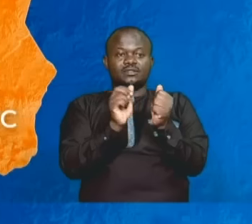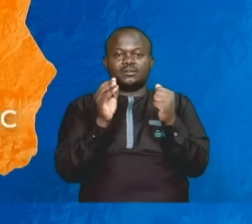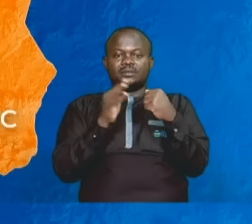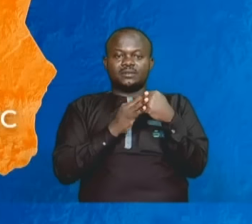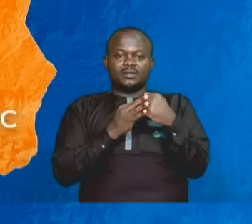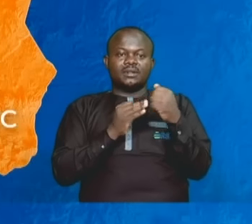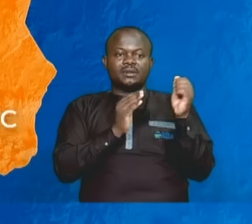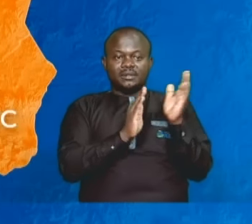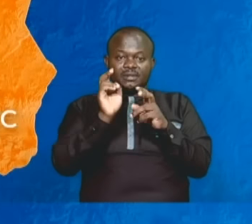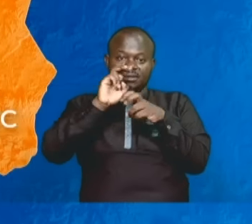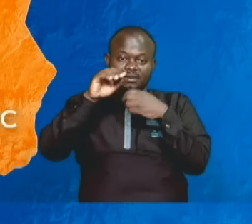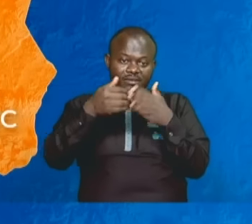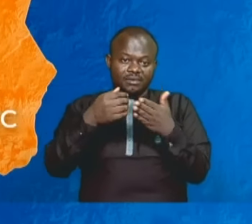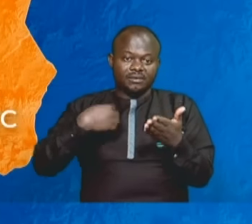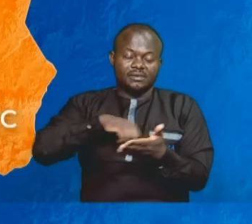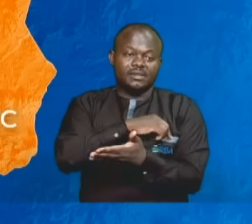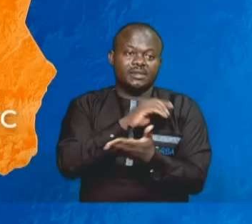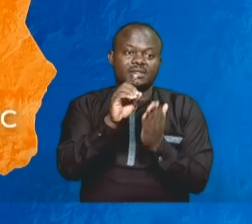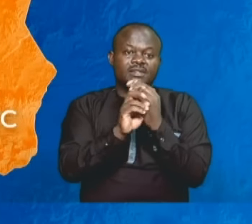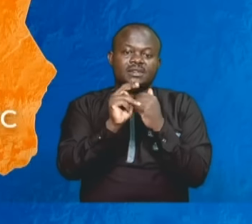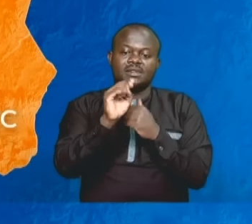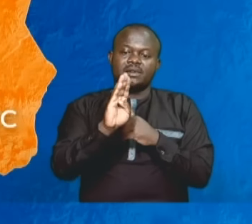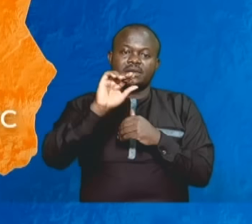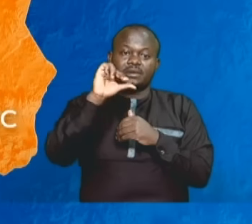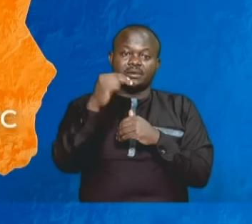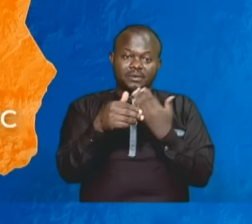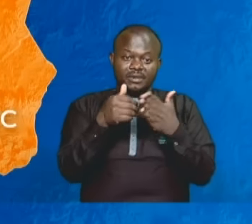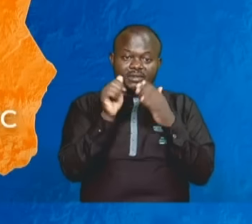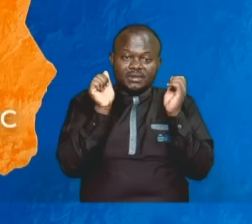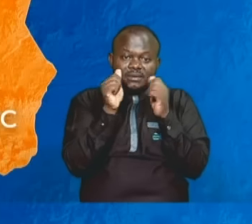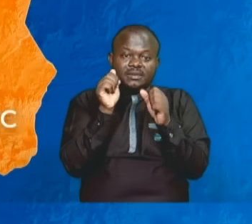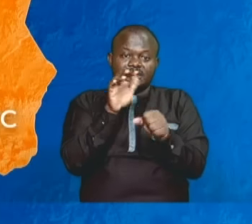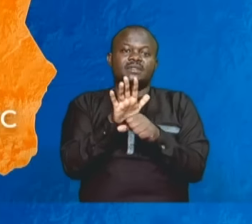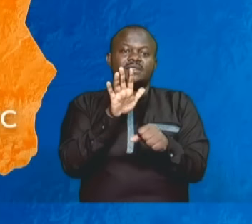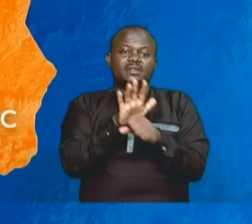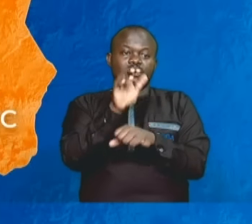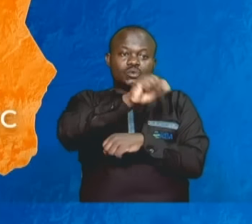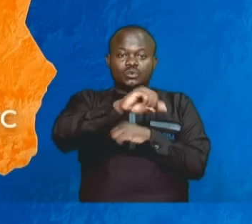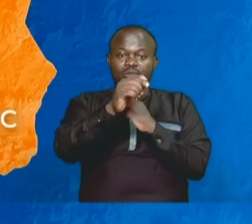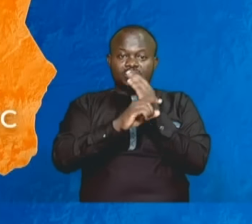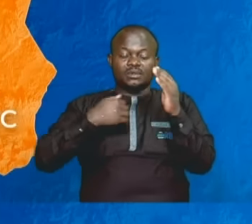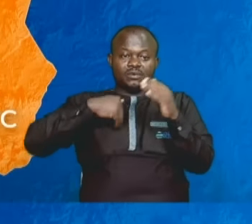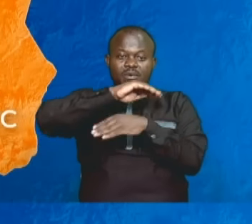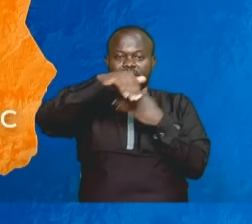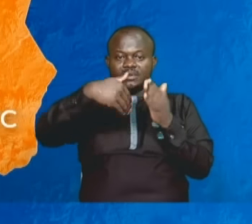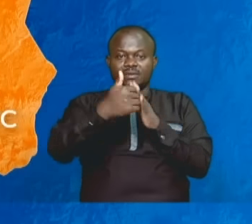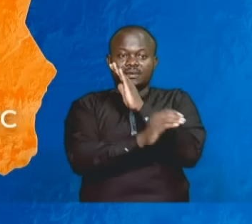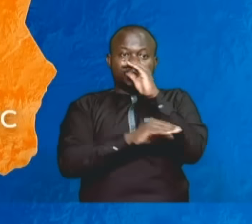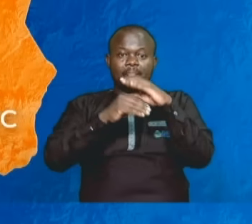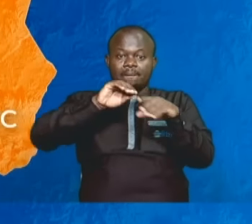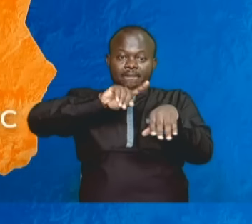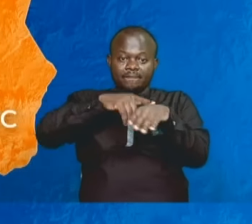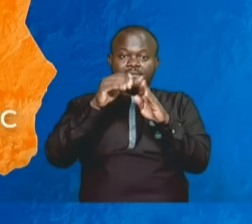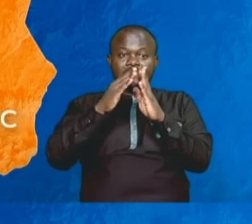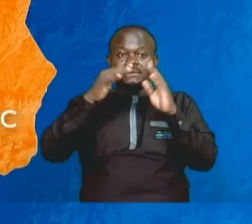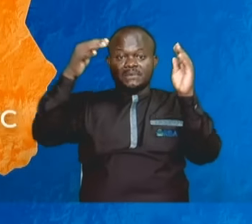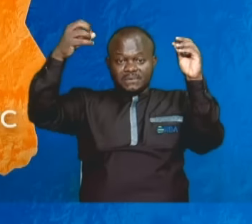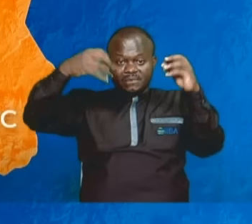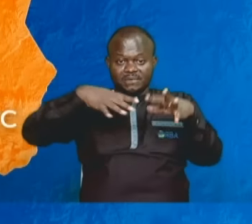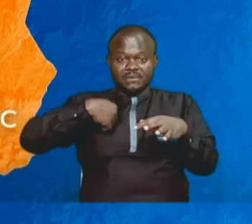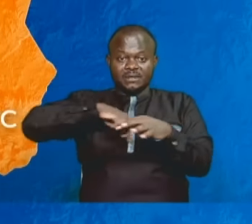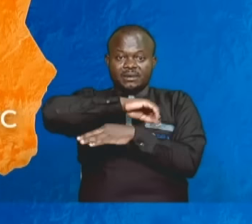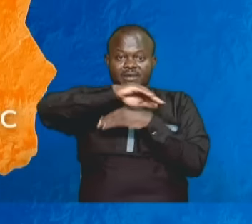ko akarere ka Nyabihu ariko karere kazaba gakonje kuruta utundi turere tw'igihugu, igihe mu mujyi wa Kigali ariho hazagaragara